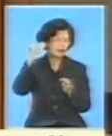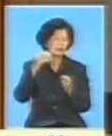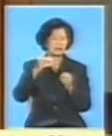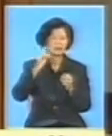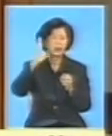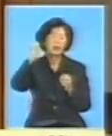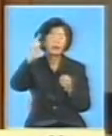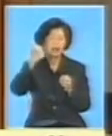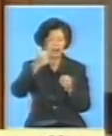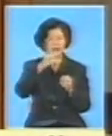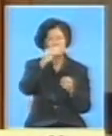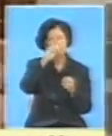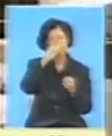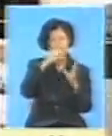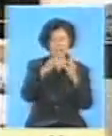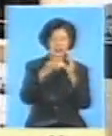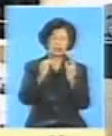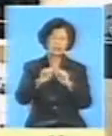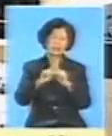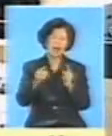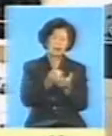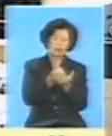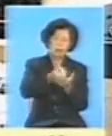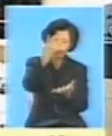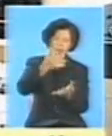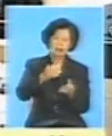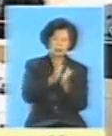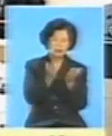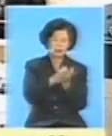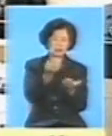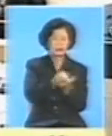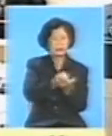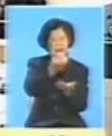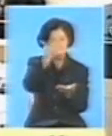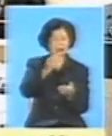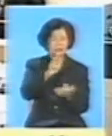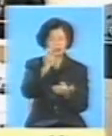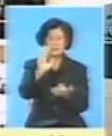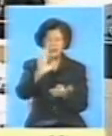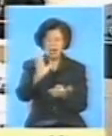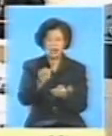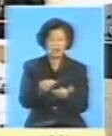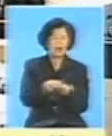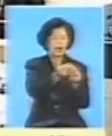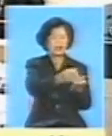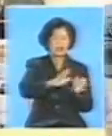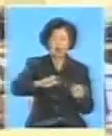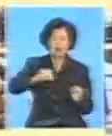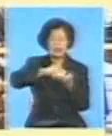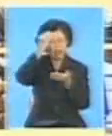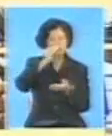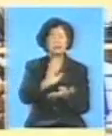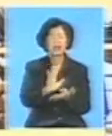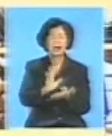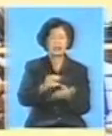ครองด้วยนะครับที่เขาบ่นมาว่าเรื่องโน้นเรื่องนี้ค่าใช้จ่ายสูงตำราแพงตำราใช้ไม่ได้ส่งน้องไม่ได้อะไรทำนองนี้นะผมว่าปัญ